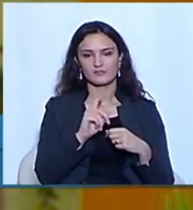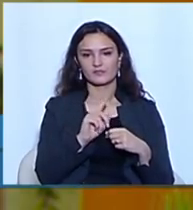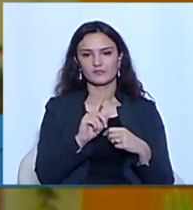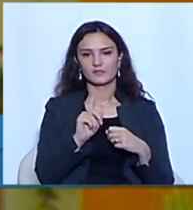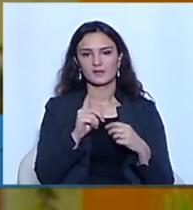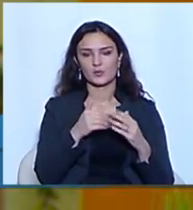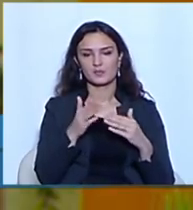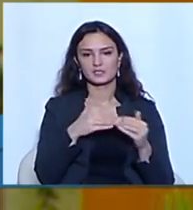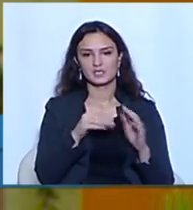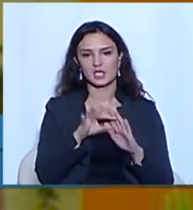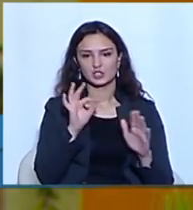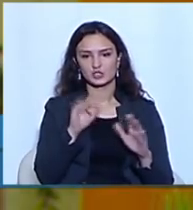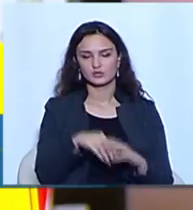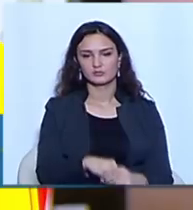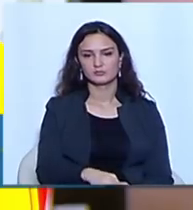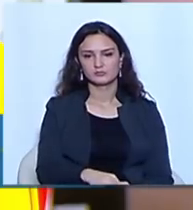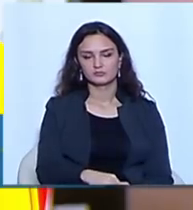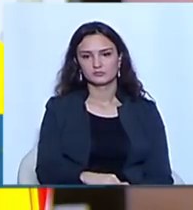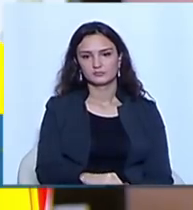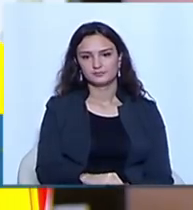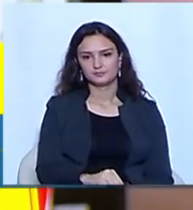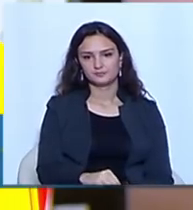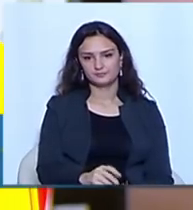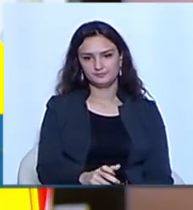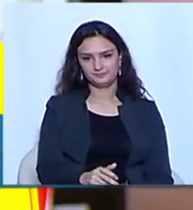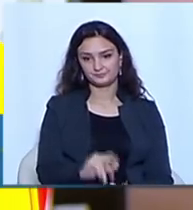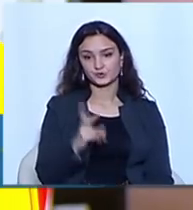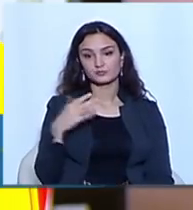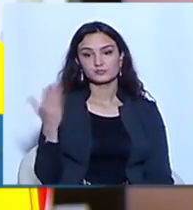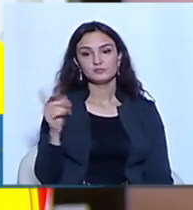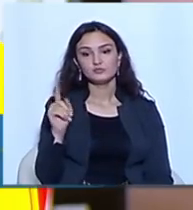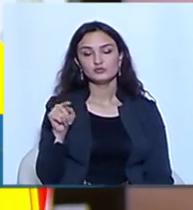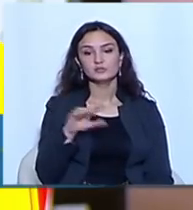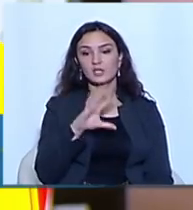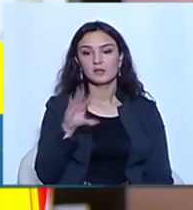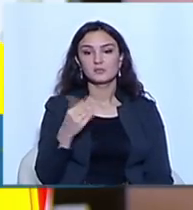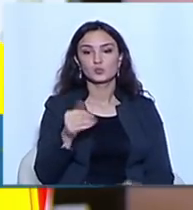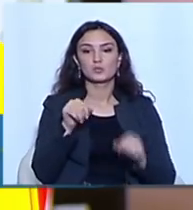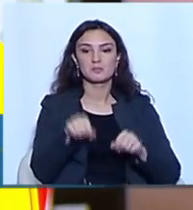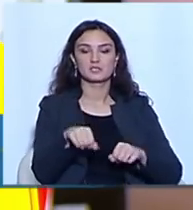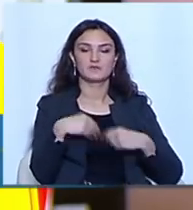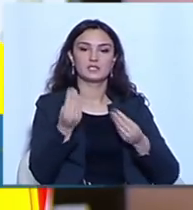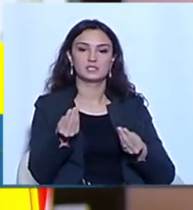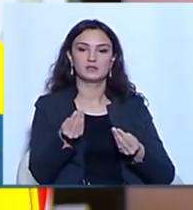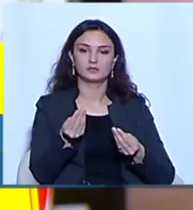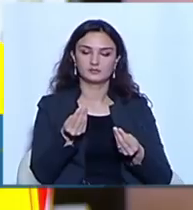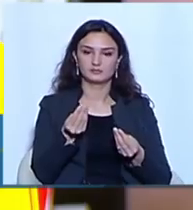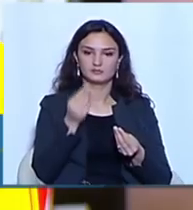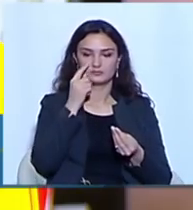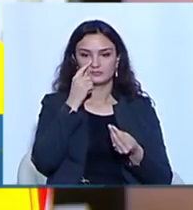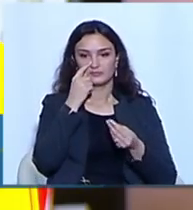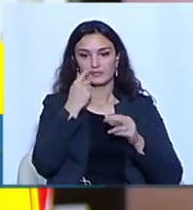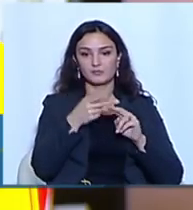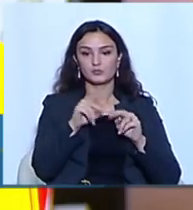დაუჯახდეს, რა პროფესია აერჩიოს? თუმცა ნახეთ, მეორე მხარეც არის. ჩვენ მას ყველაფრის უფლებას ვაძლევთ, იმიტომ